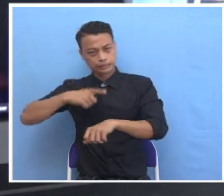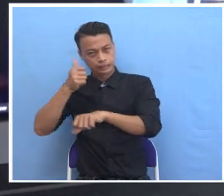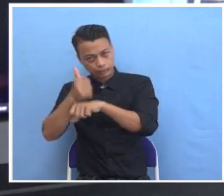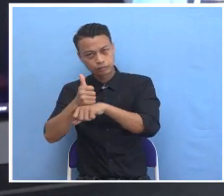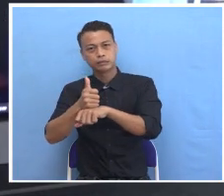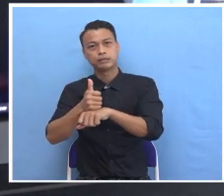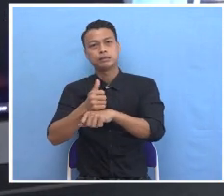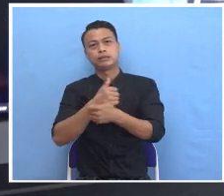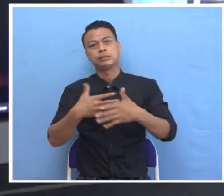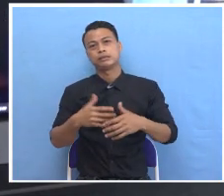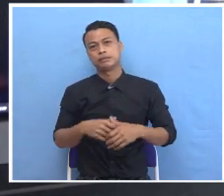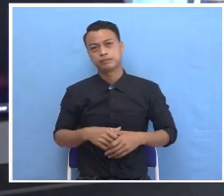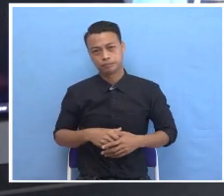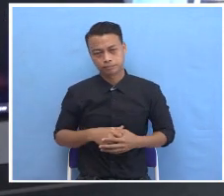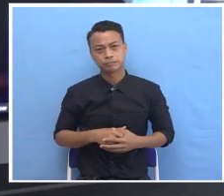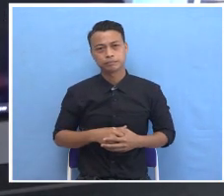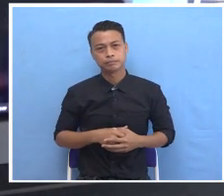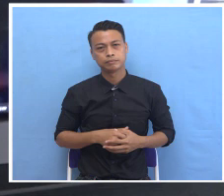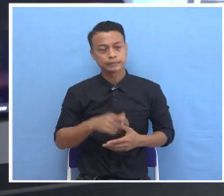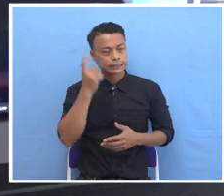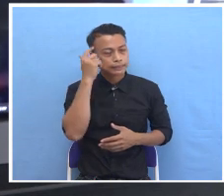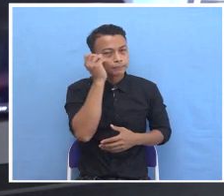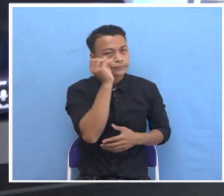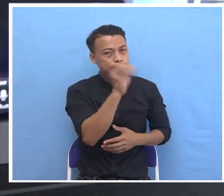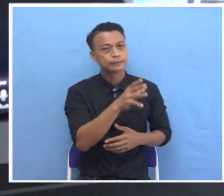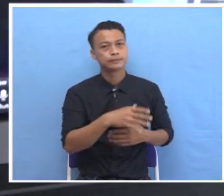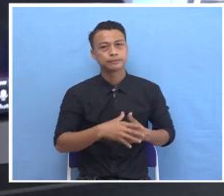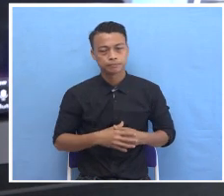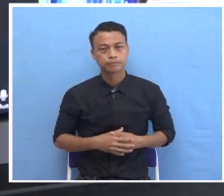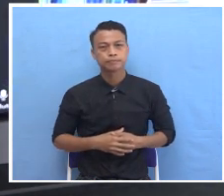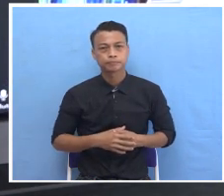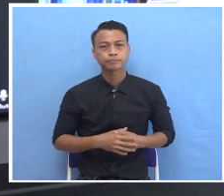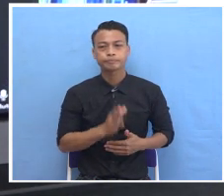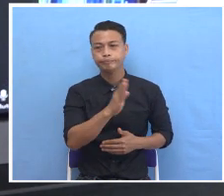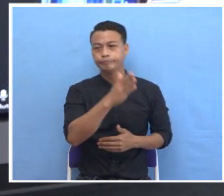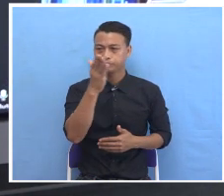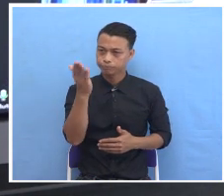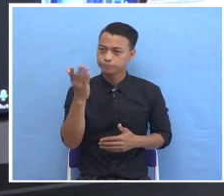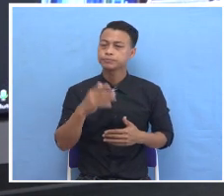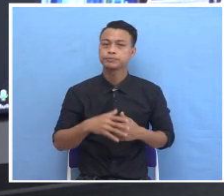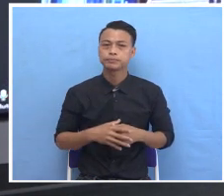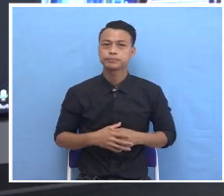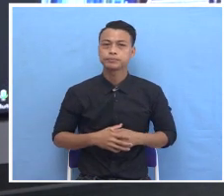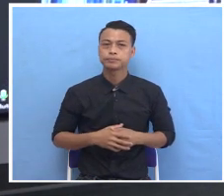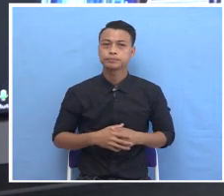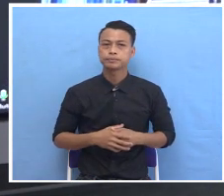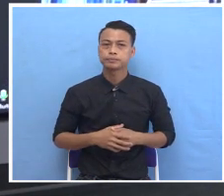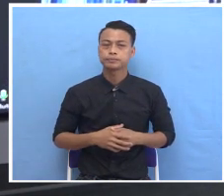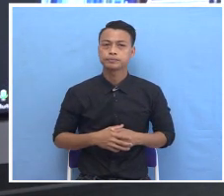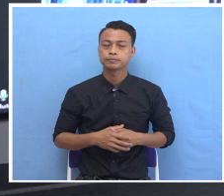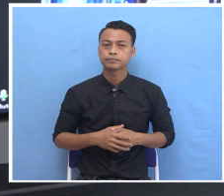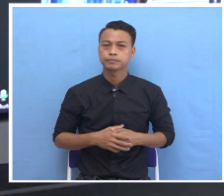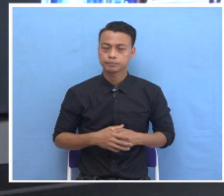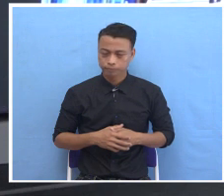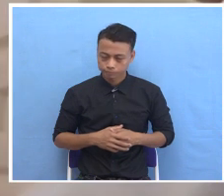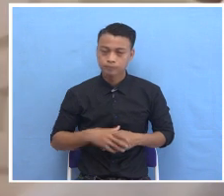ရေးကြီးတာကတော့အနာယပါတီနဲ့တက်နော်သူတို့ကိုကျွန်တော်ပြောရတာဒါပါလေ ဟုတ်ကဲ့ဥအောင်မှုဆိုကျွန်တော်တို့နေကုန်းကျု